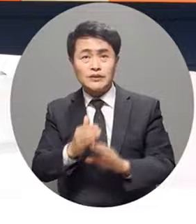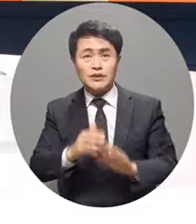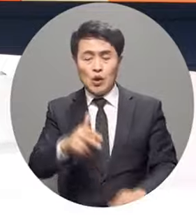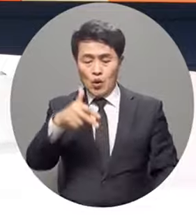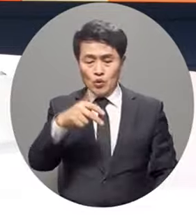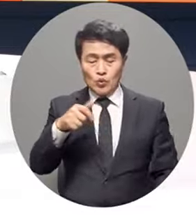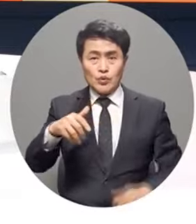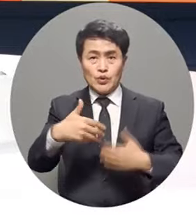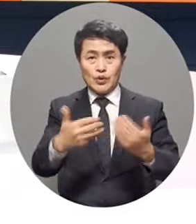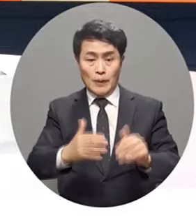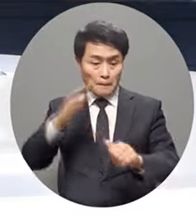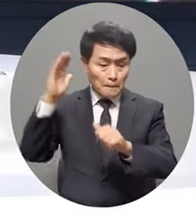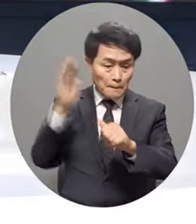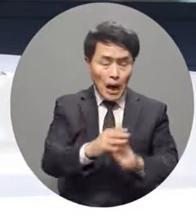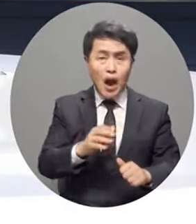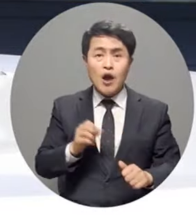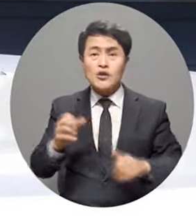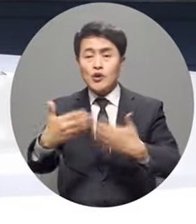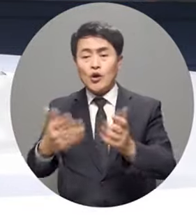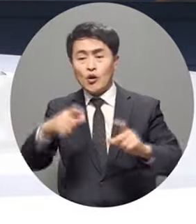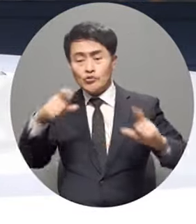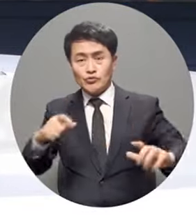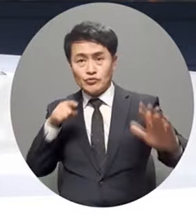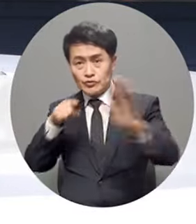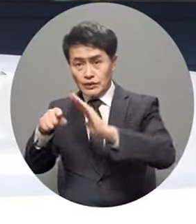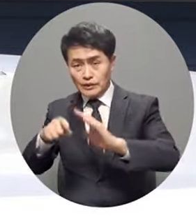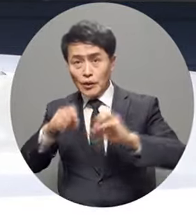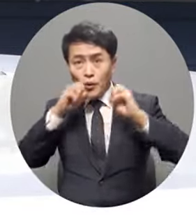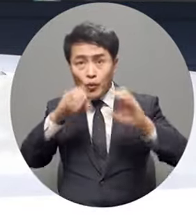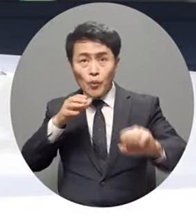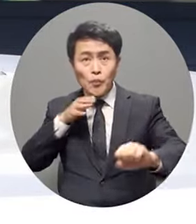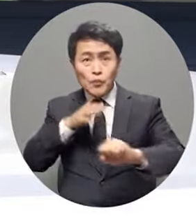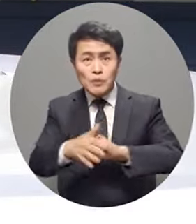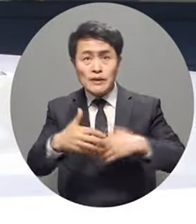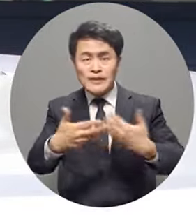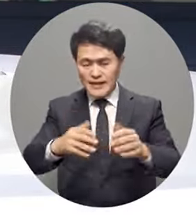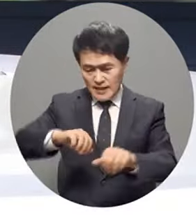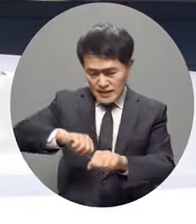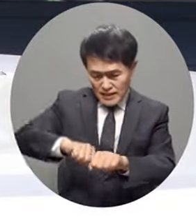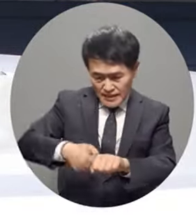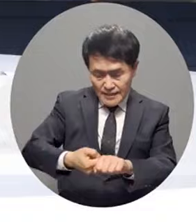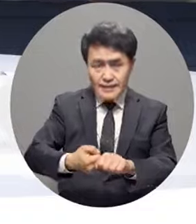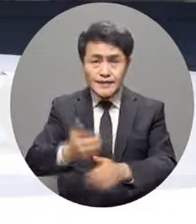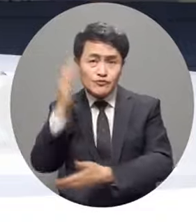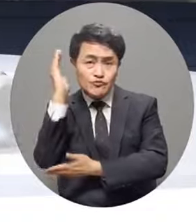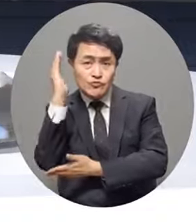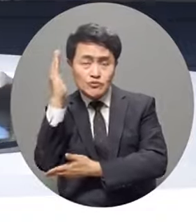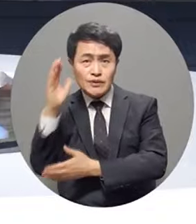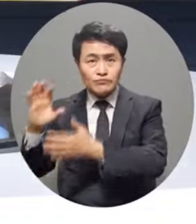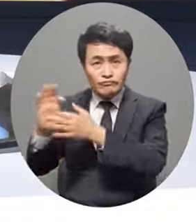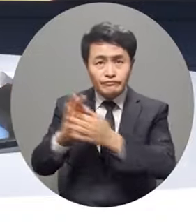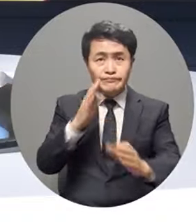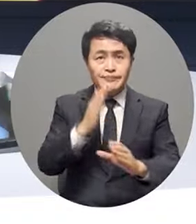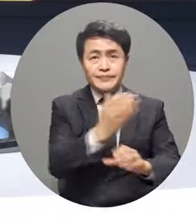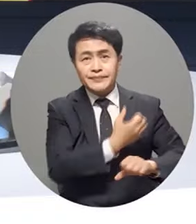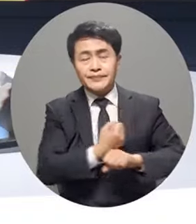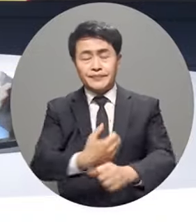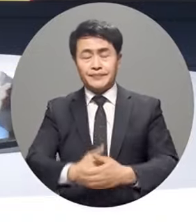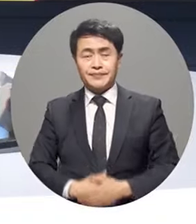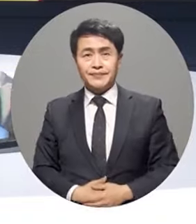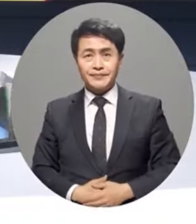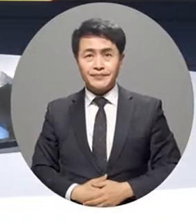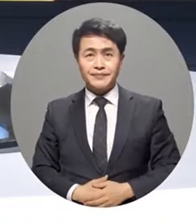조국혁신당은 낙선시킬 여당 후보 지역구를 찾아가 공략하는 이른바 응징 유세를 이어갔습니다. 신재훈 기자가 전해드립니다.